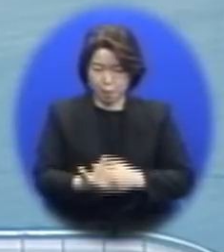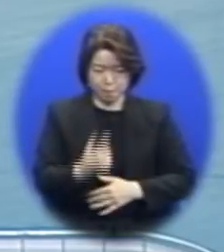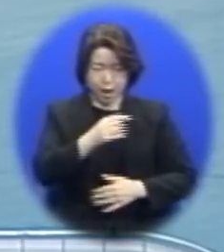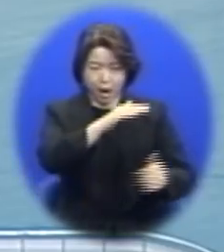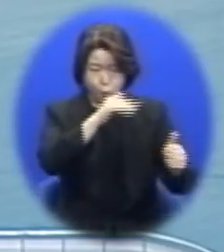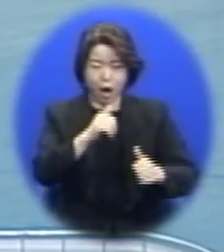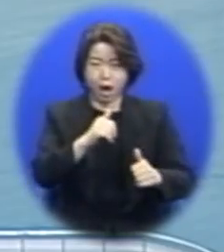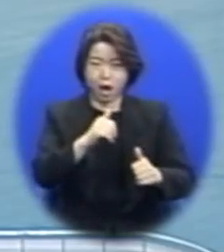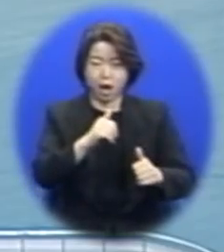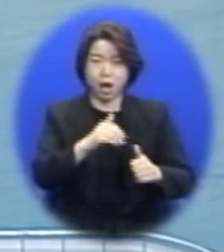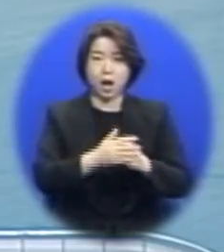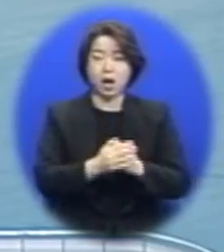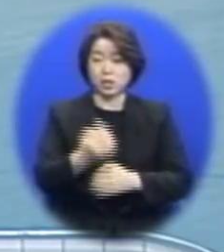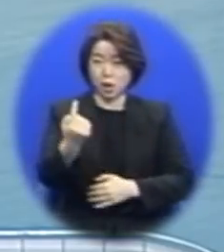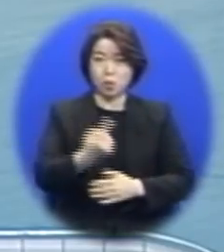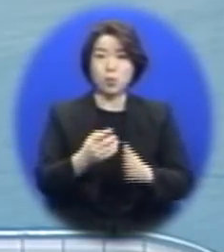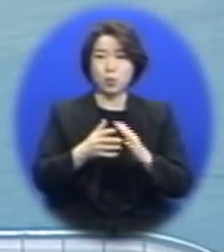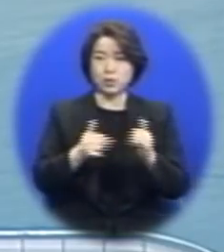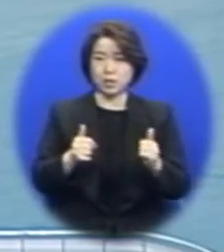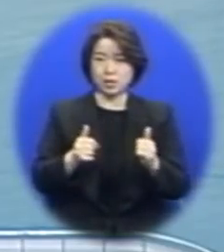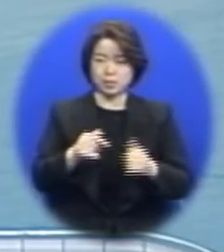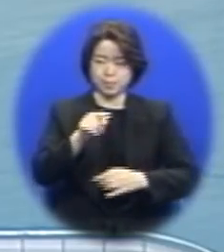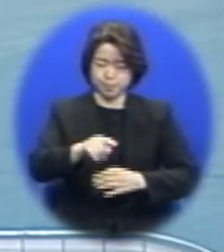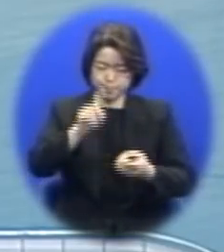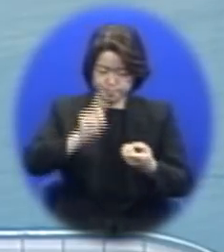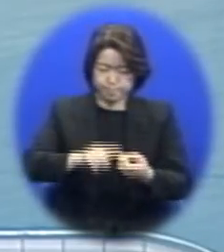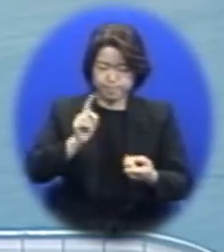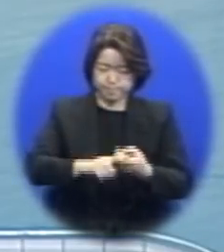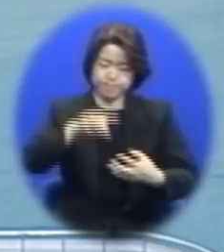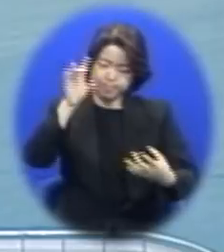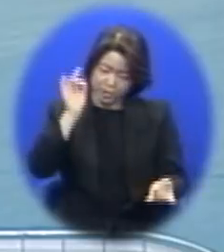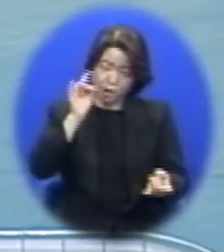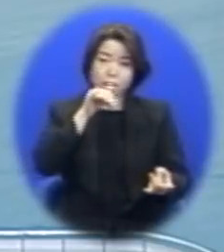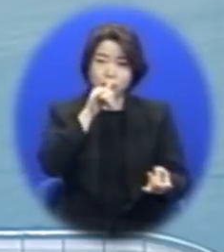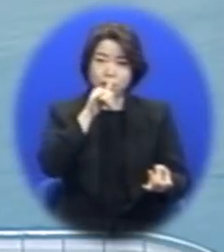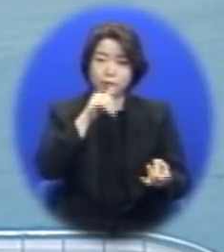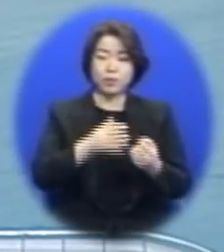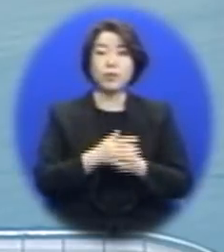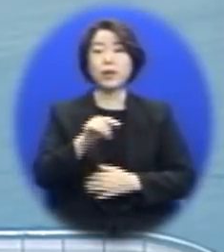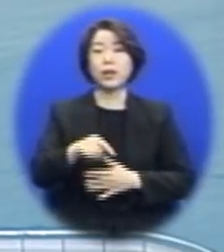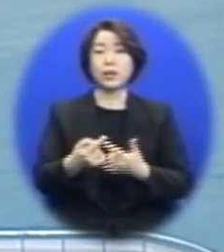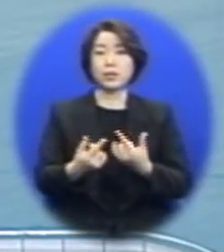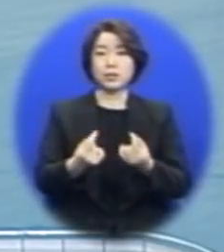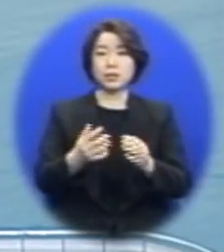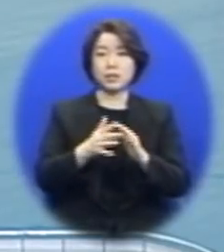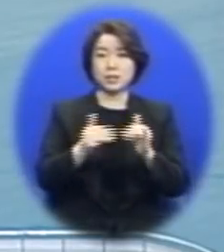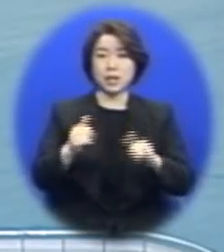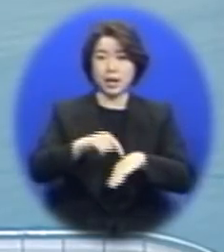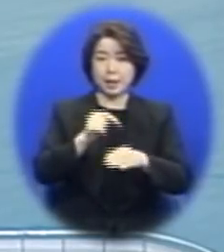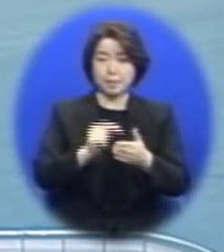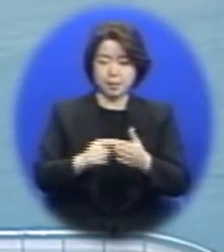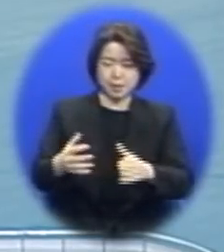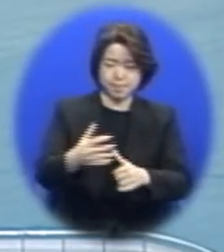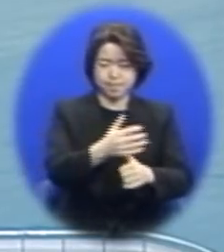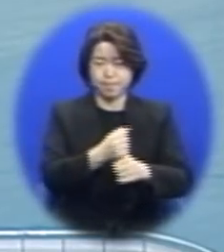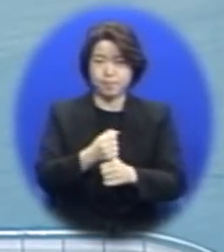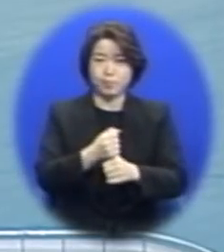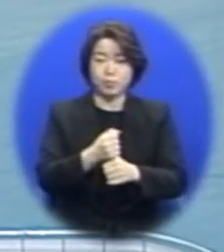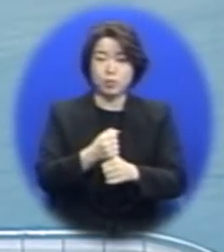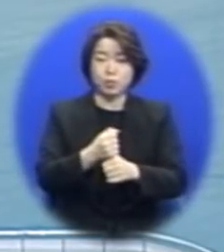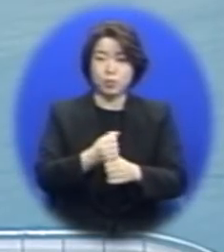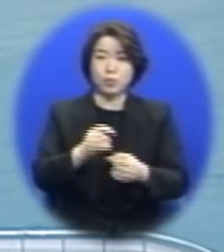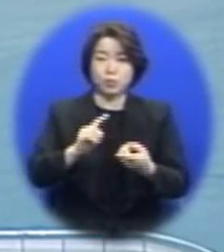거예요. 그리고 온 사람은 꼼짝 말고 있으라는 거죠. 이렇게 사람의 마음을 묶어두는 일에 아주